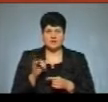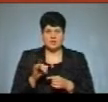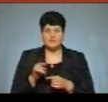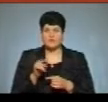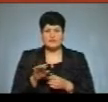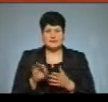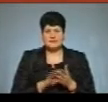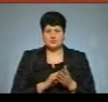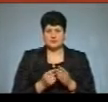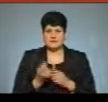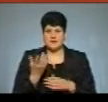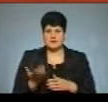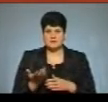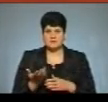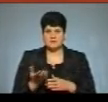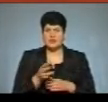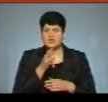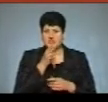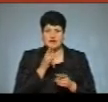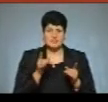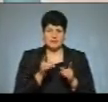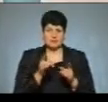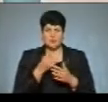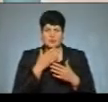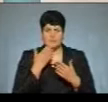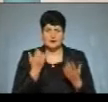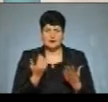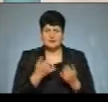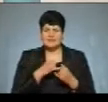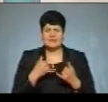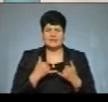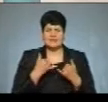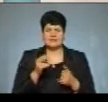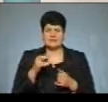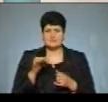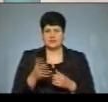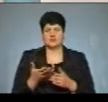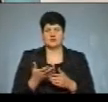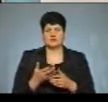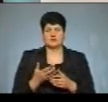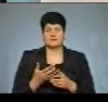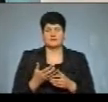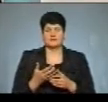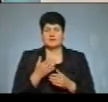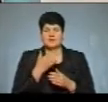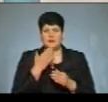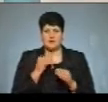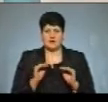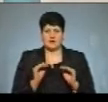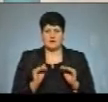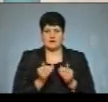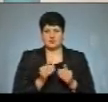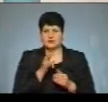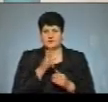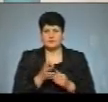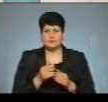напевно, не одразу з'являється. Ну, час не лімітований, скільки на слухавці. Тобто не для диспетчера, не для абонента. Обробка виклику